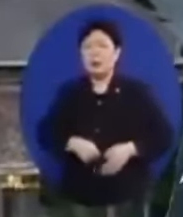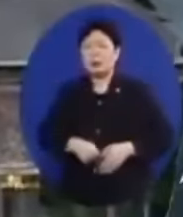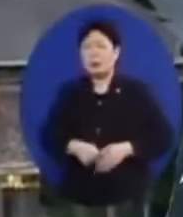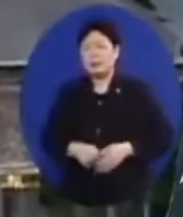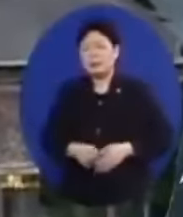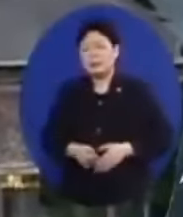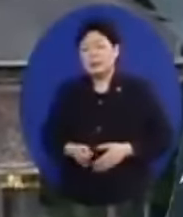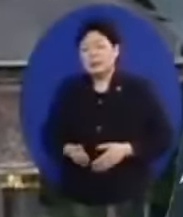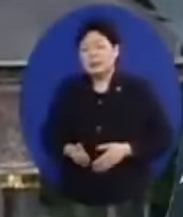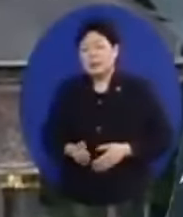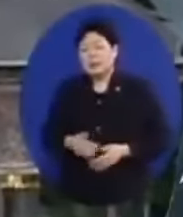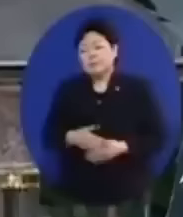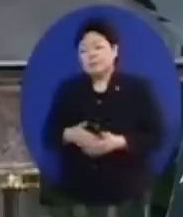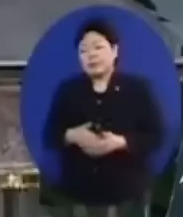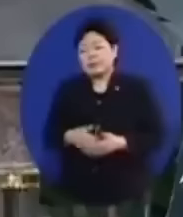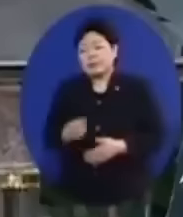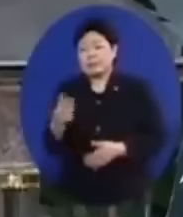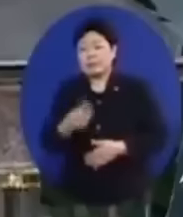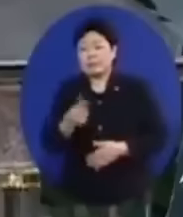작아져서 3,000평만 달라고 했거든.